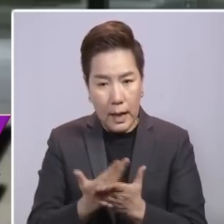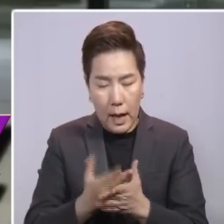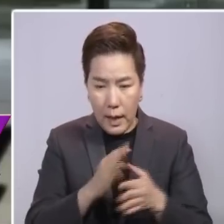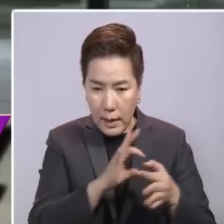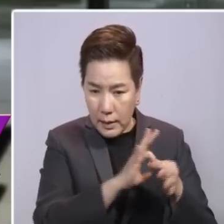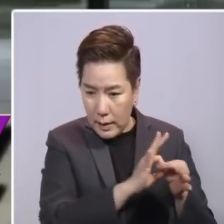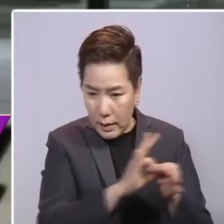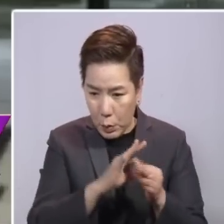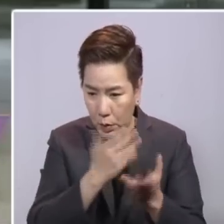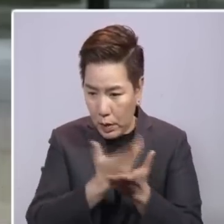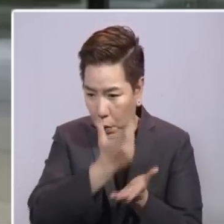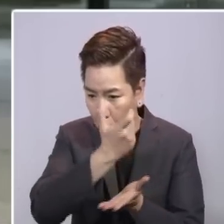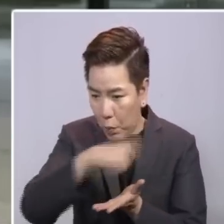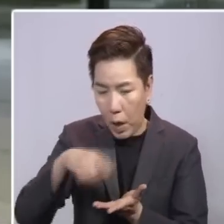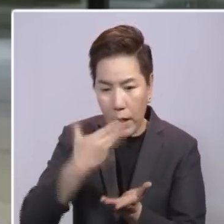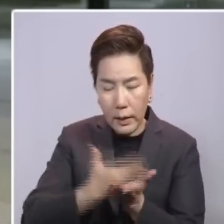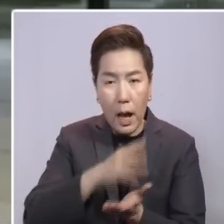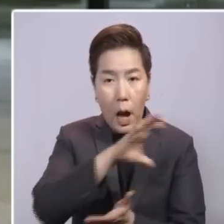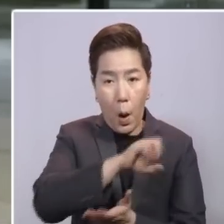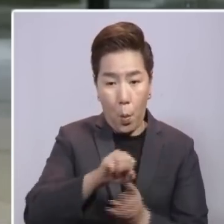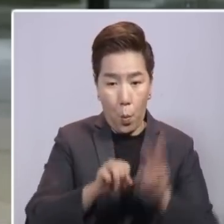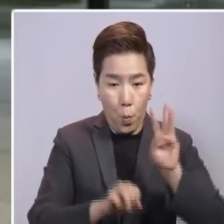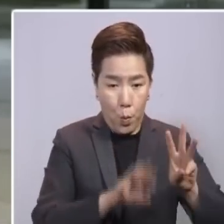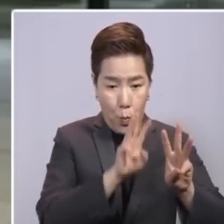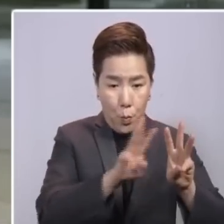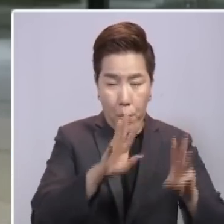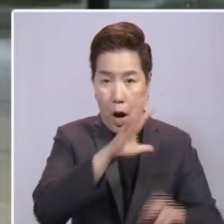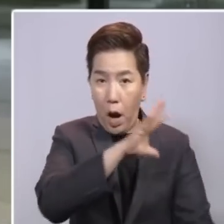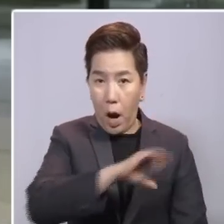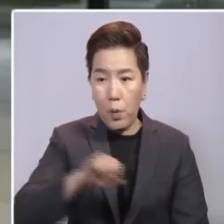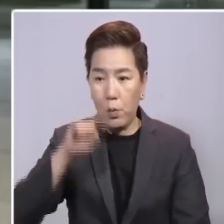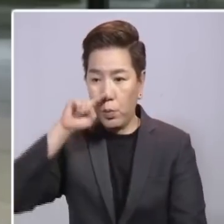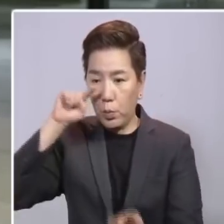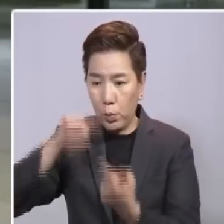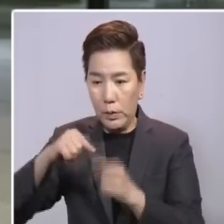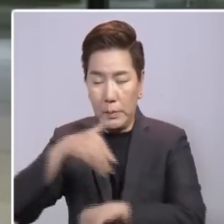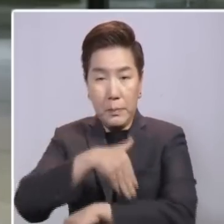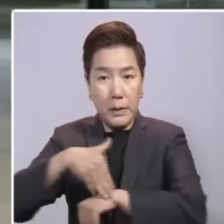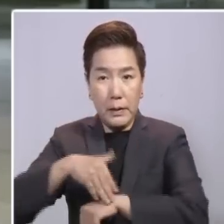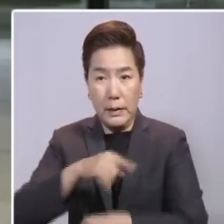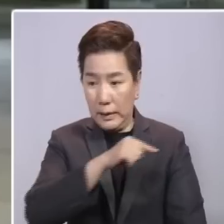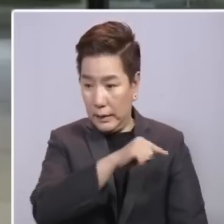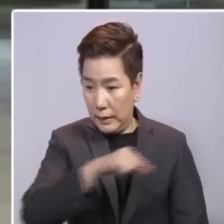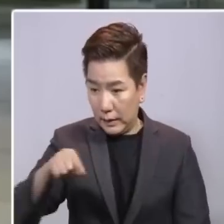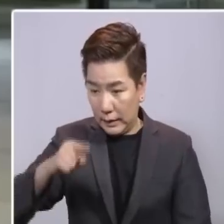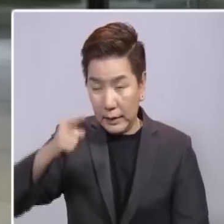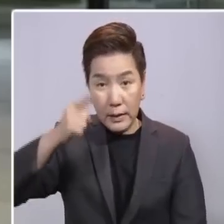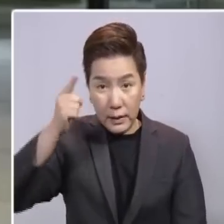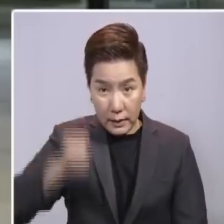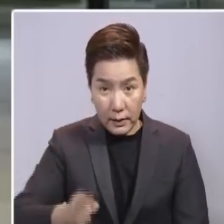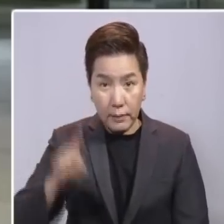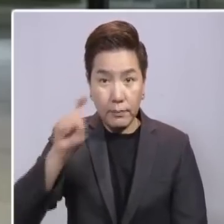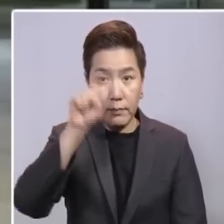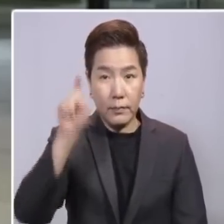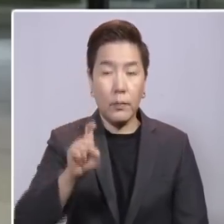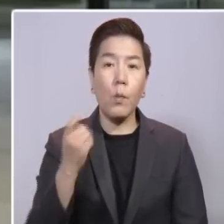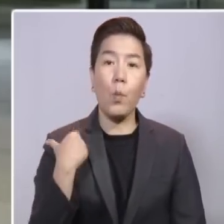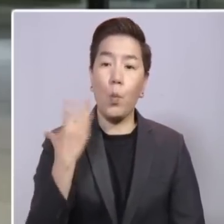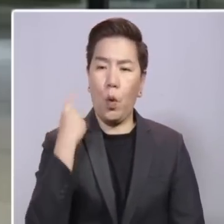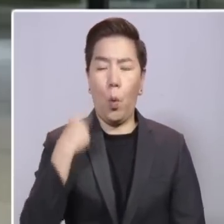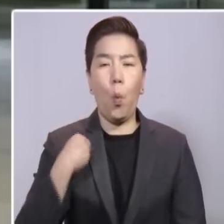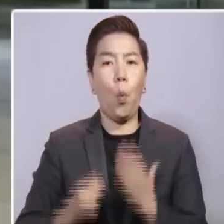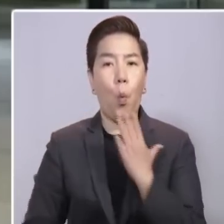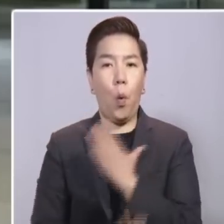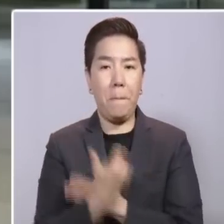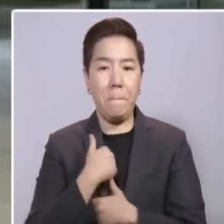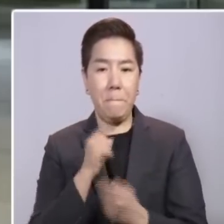ามีการเอาเงินจากเว็บพนันเนี่ยไปถึงนะครับบัญชีของท่านผู้การเนี่ยจริงหรือไม่เบื้องต้นเมื่อวานนี้เนี่ยบิ๊กโจ๊กบอกว่ามีโอกาสได้เจ